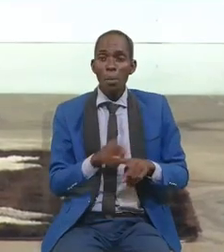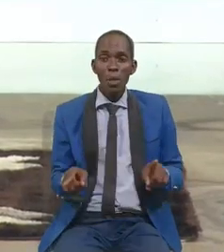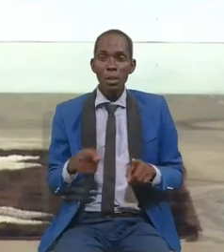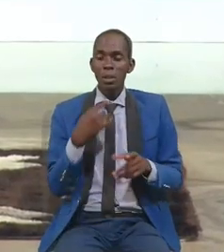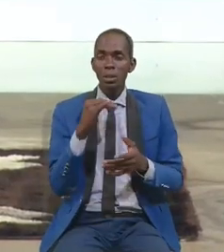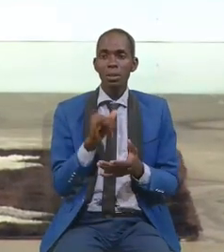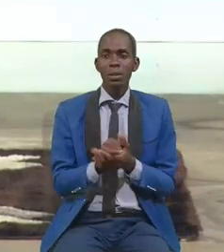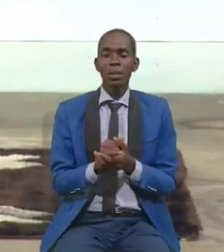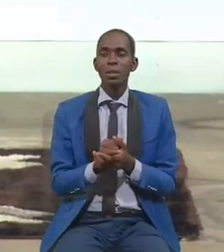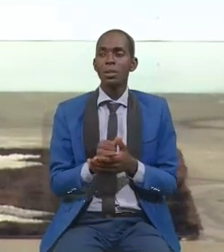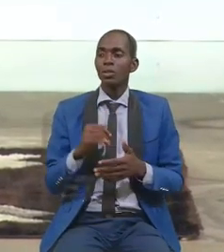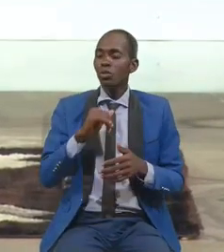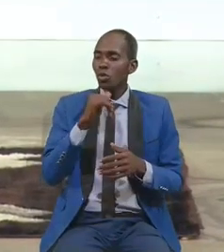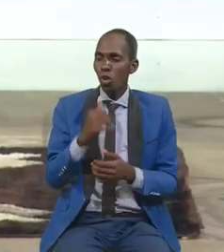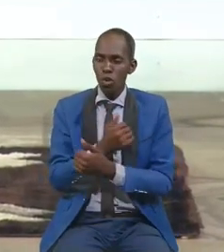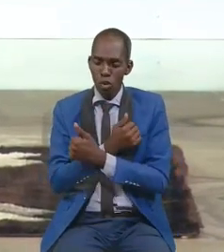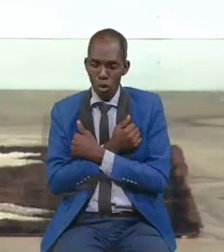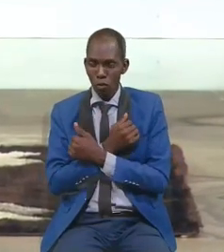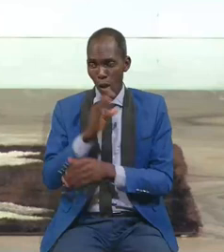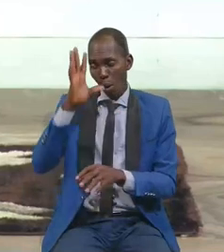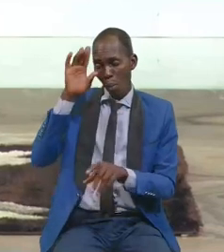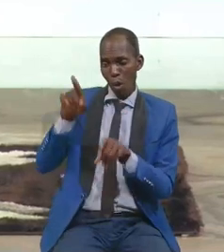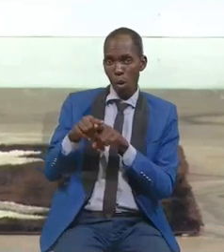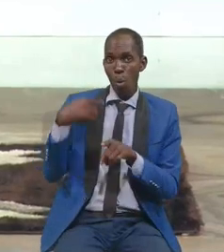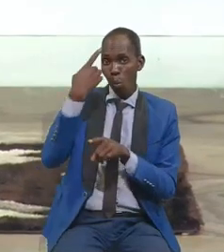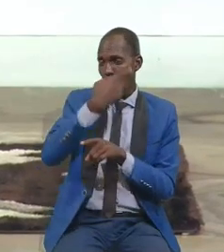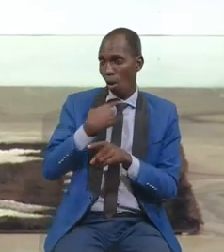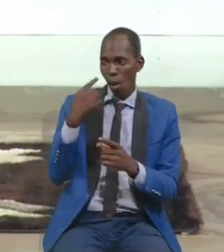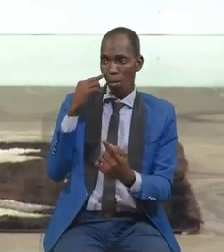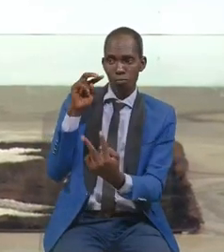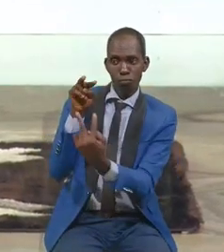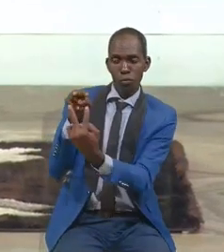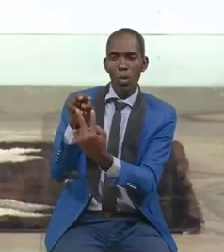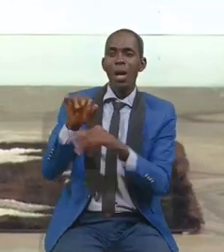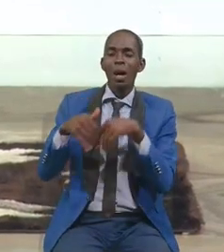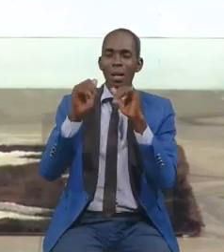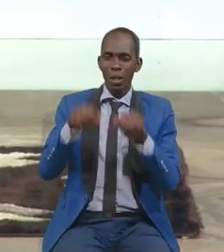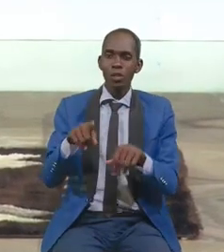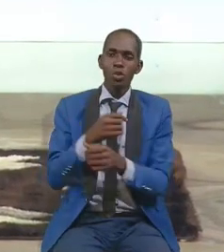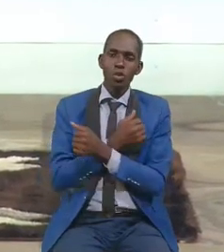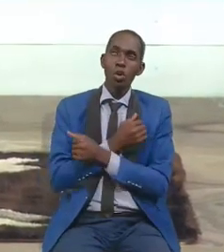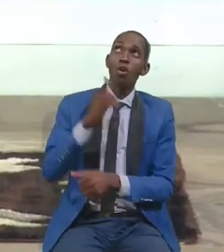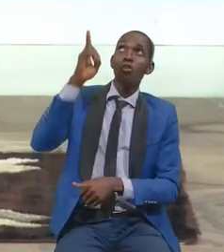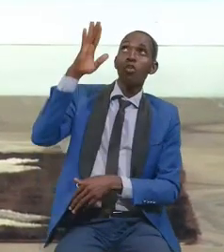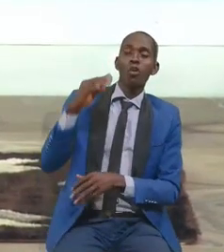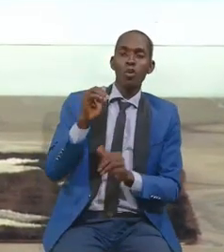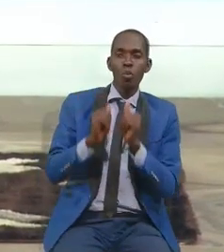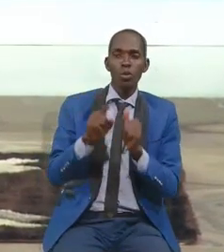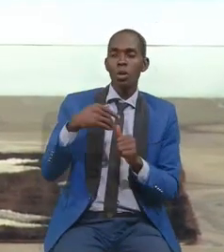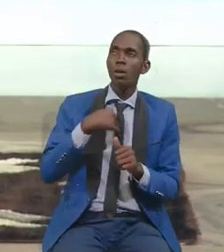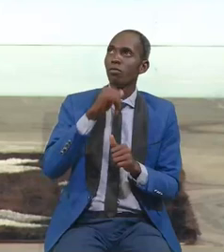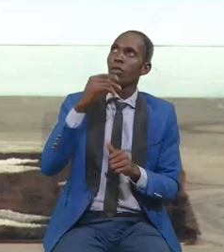comment peut-il aimer Dieu qu'il ne voit pas? Et nous avons de lui